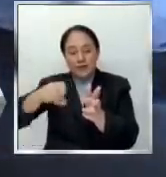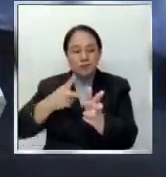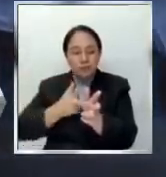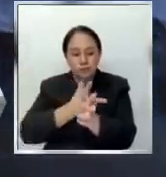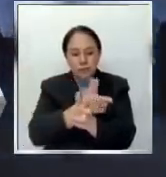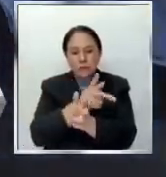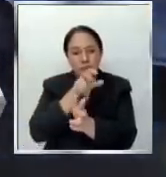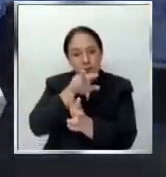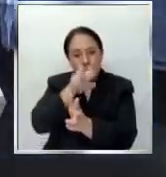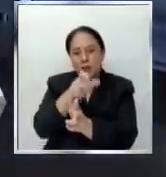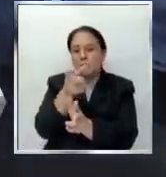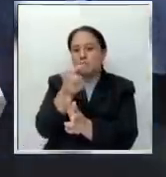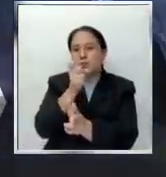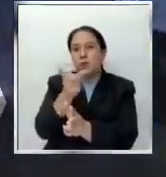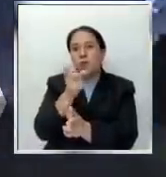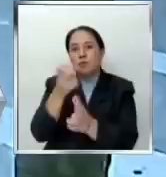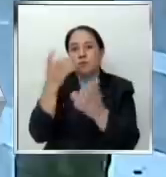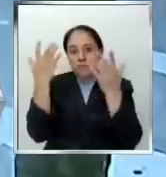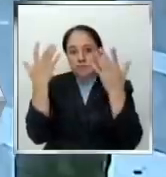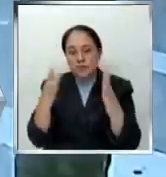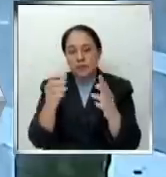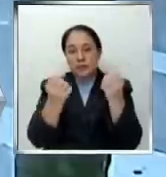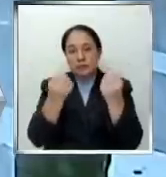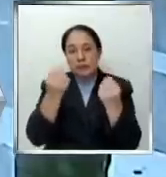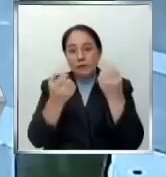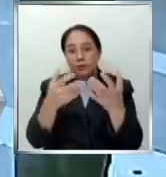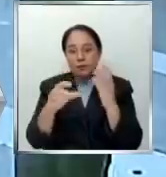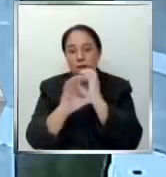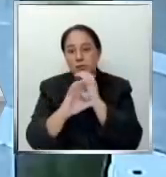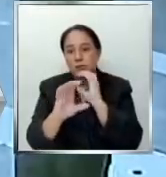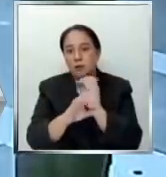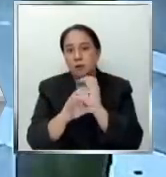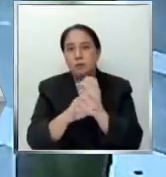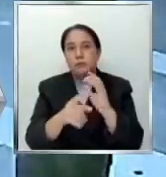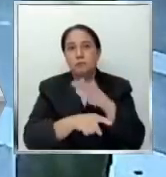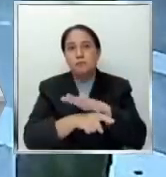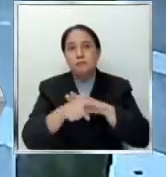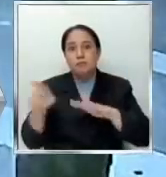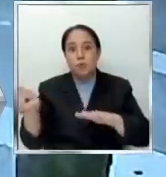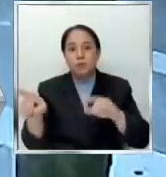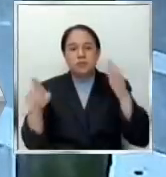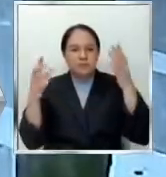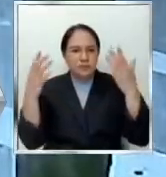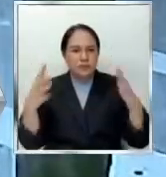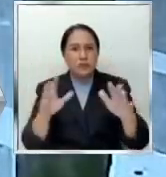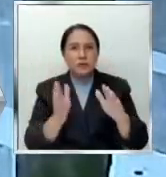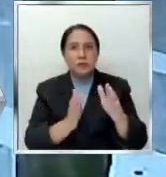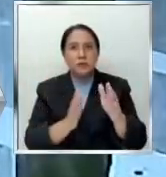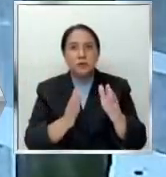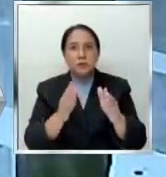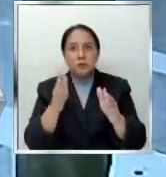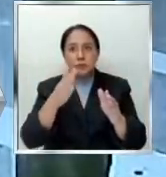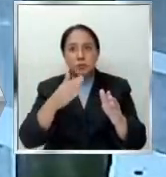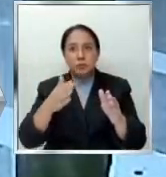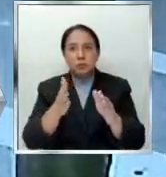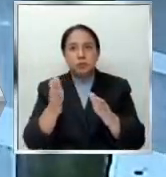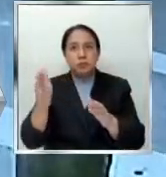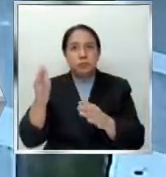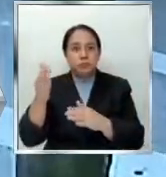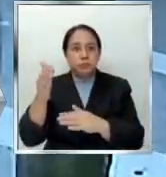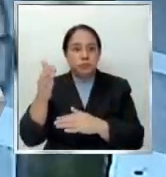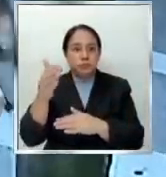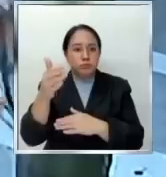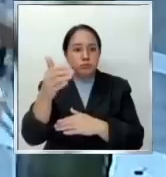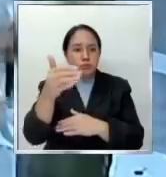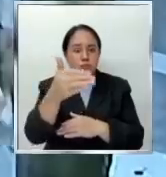pinagbabaril na pala ng rider ang driver ng pickup. Agad naman tumakas ang gunman, napa-U-turn naman ang pickup at humarurot palayo. Ayon sa